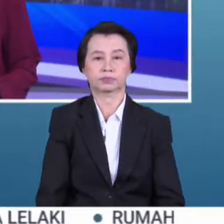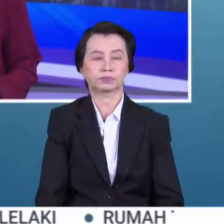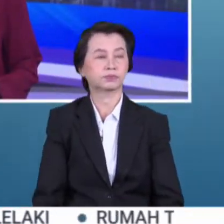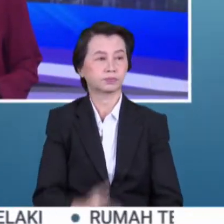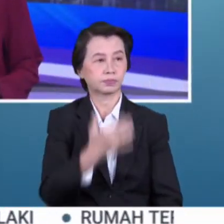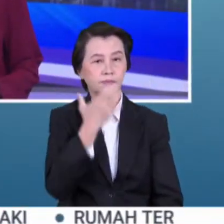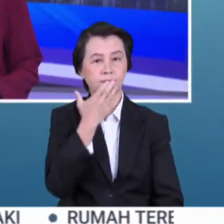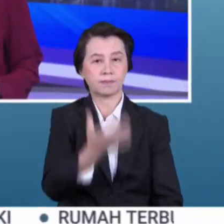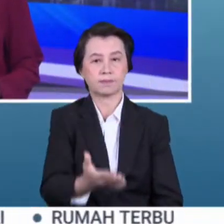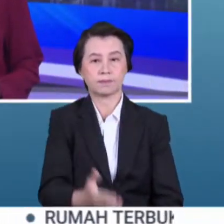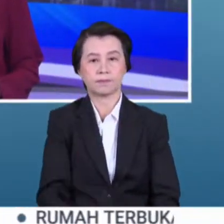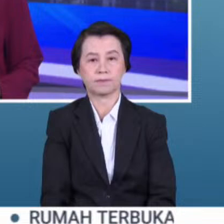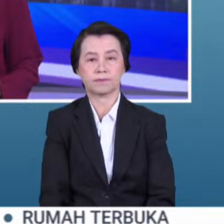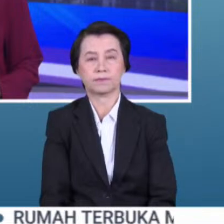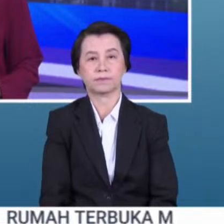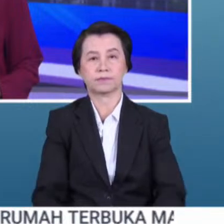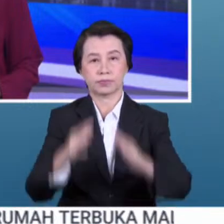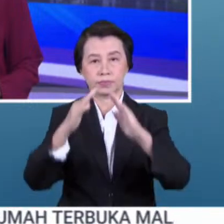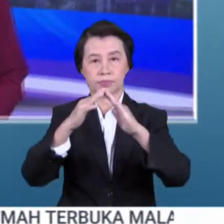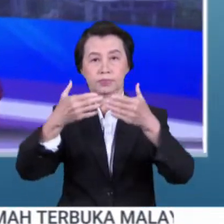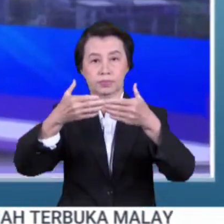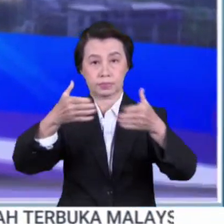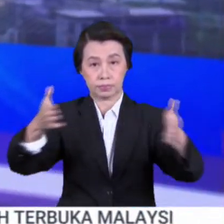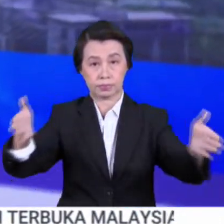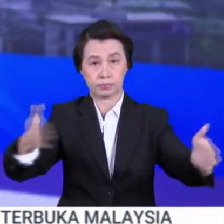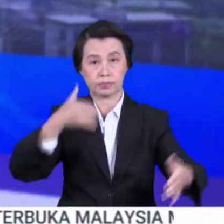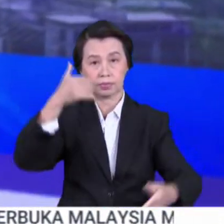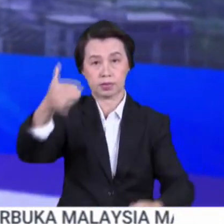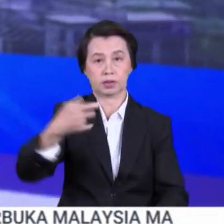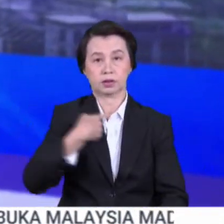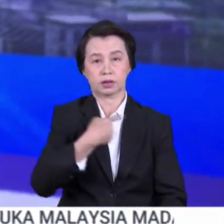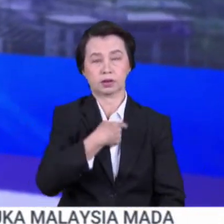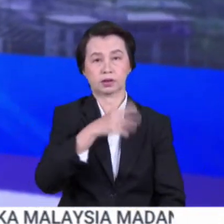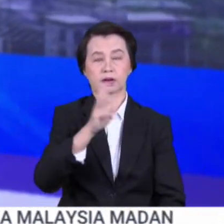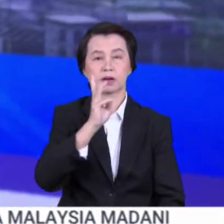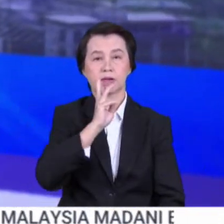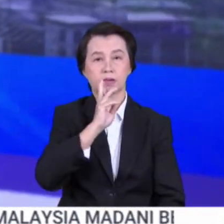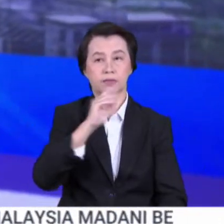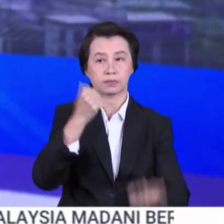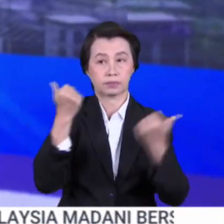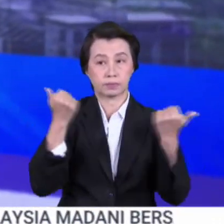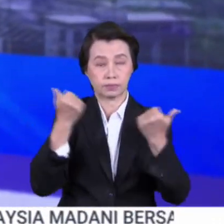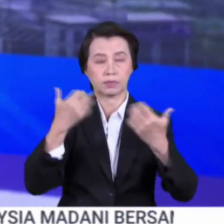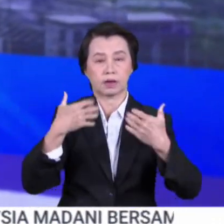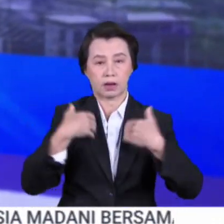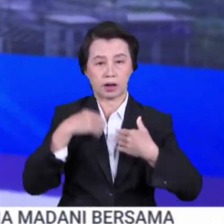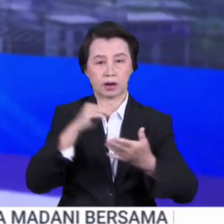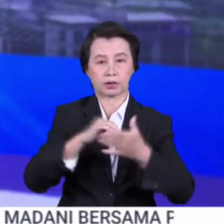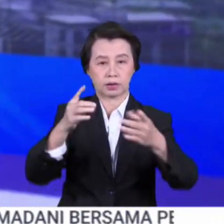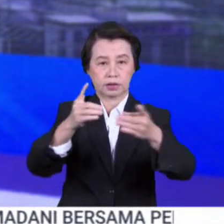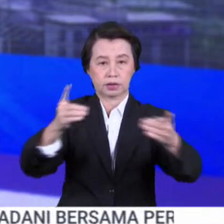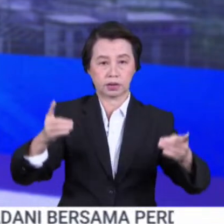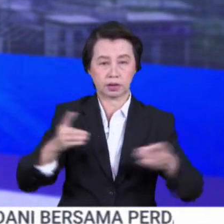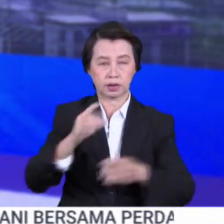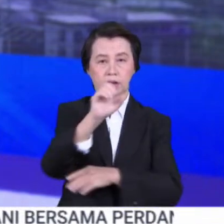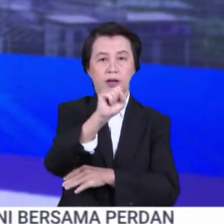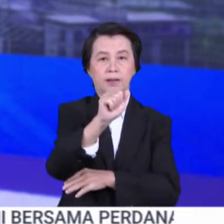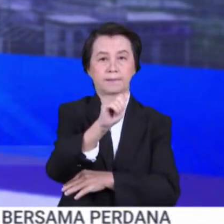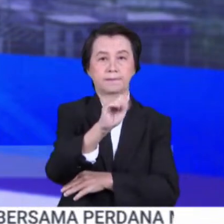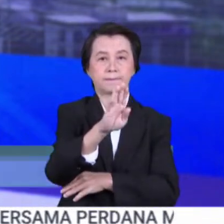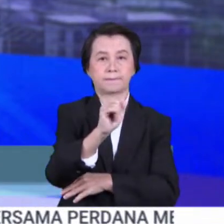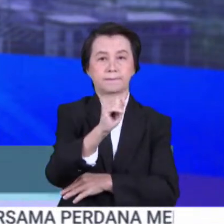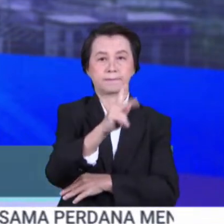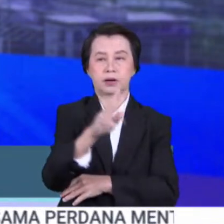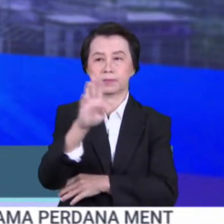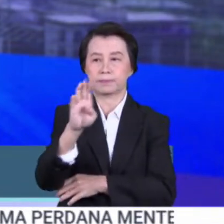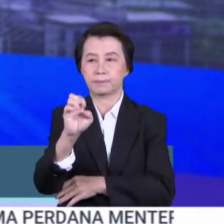Baik, terima kasih Miza. Rumah terbuka jelajah kita Selangor Aidilfitri hari ini berlangsung di daerah Sabak Bernam, diadakan